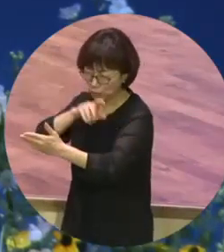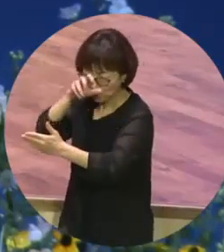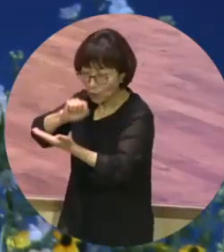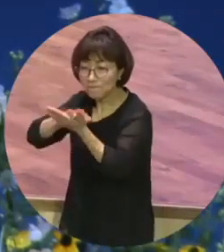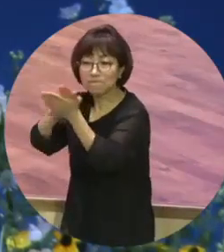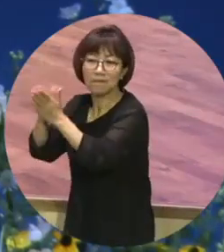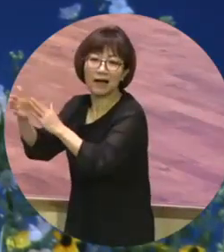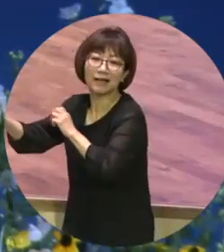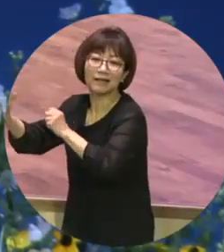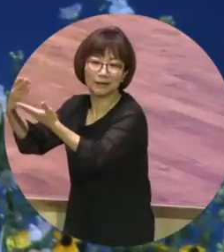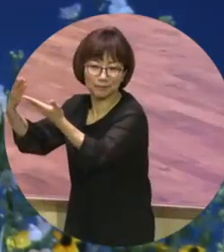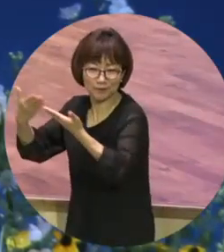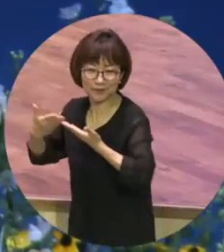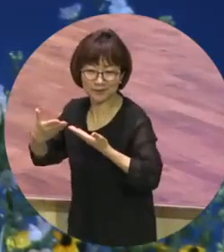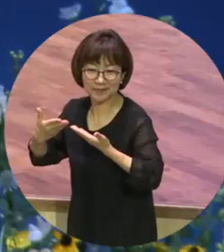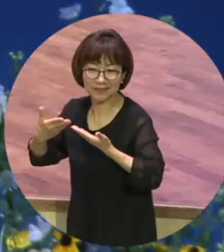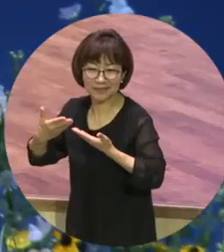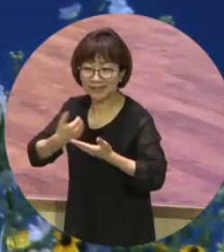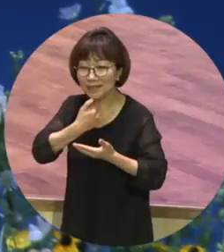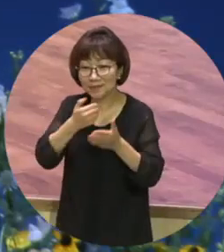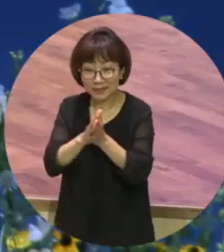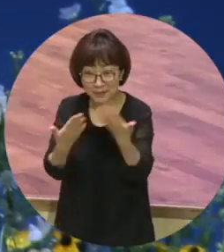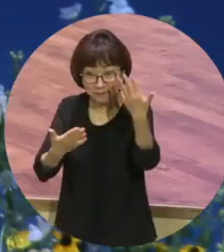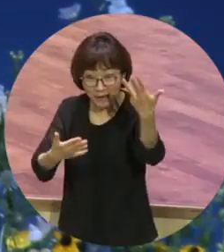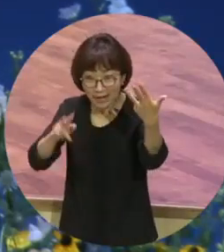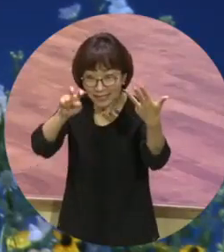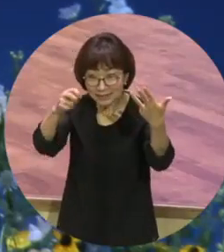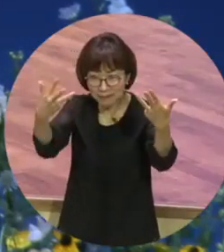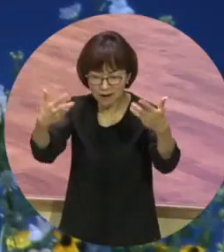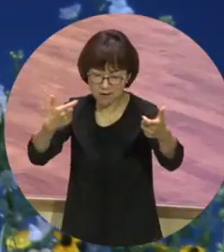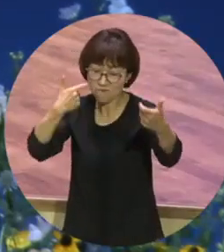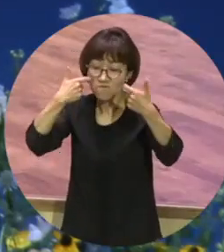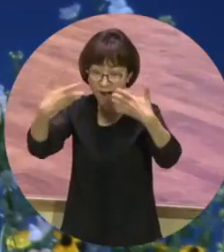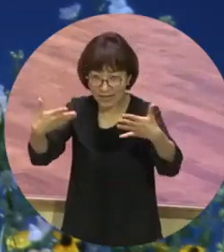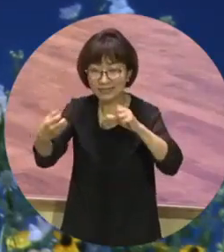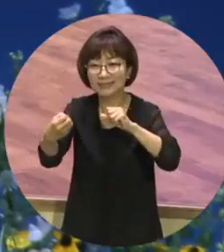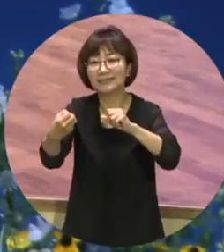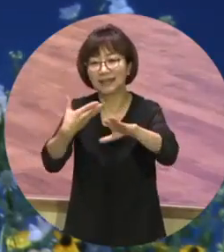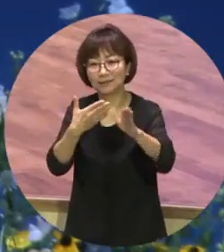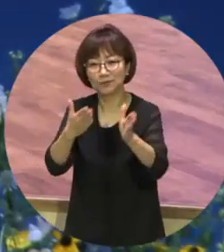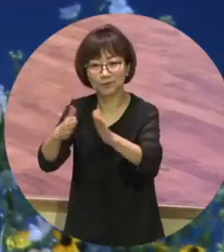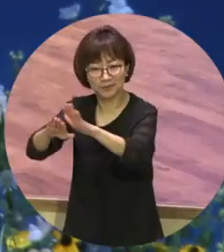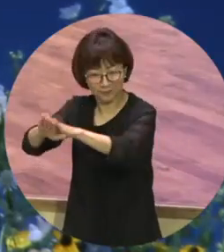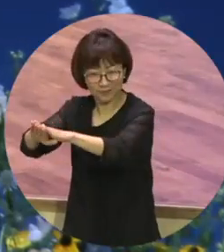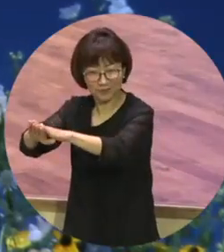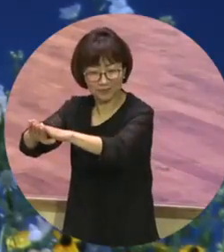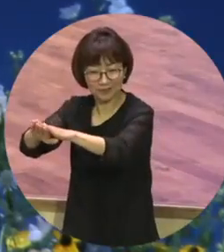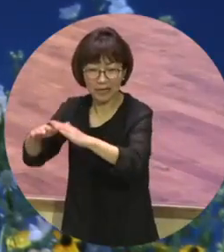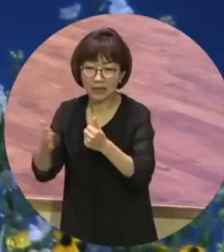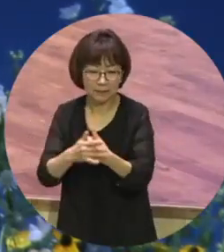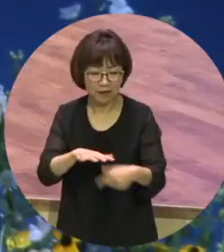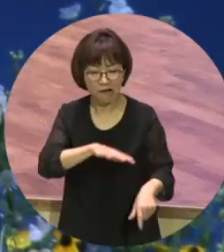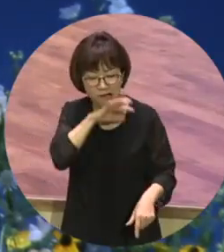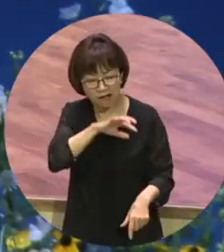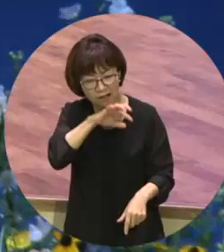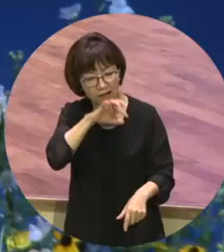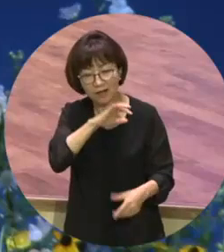것이다. 보장되어 있어요. 로마서 8장 28절. 보장되어 있다고요. 그러니까 원망하지